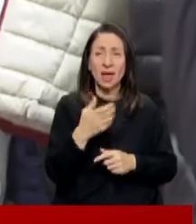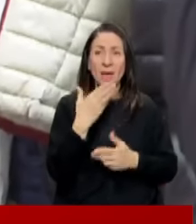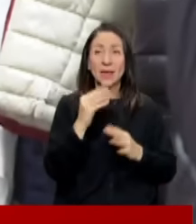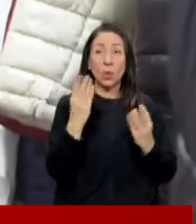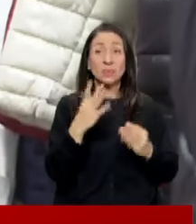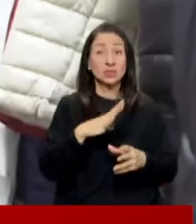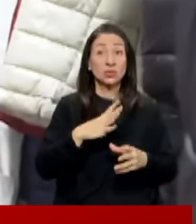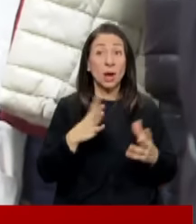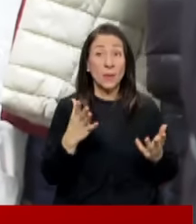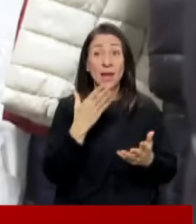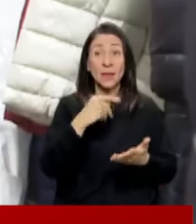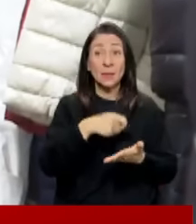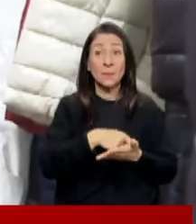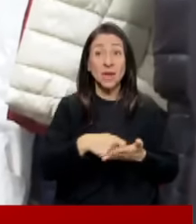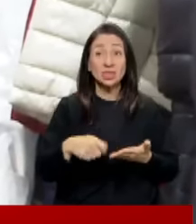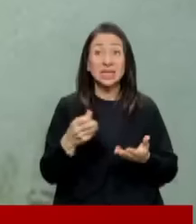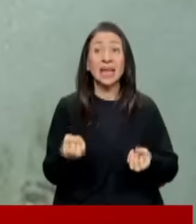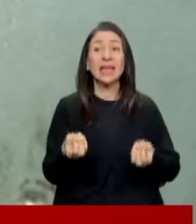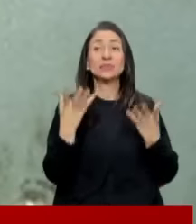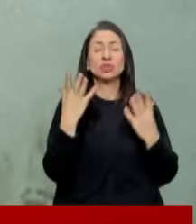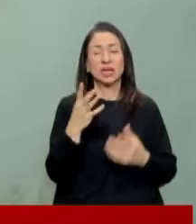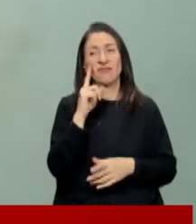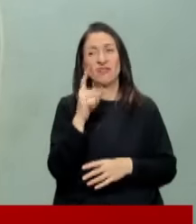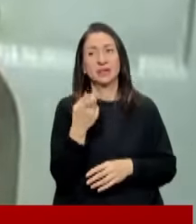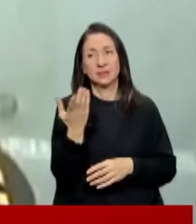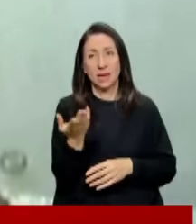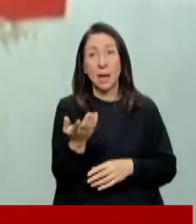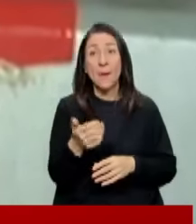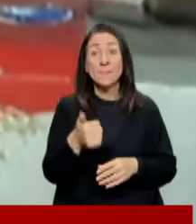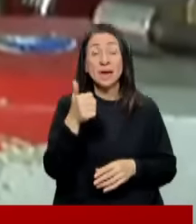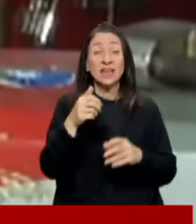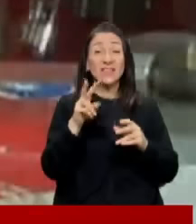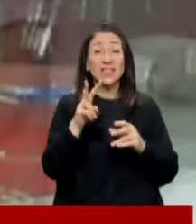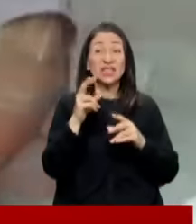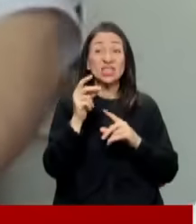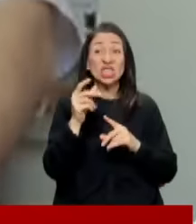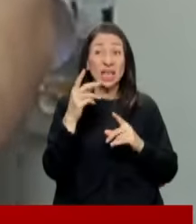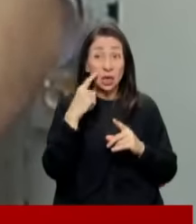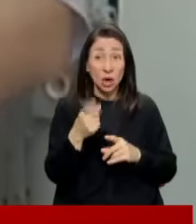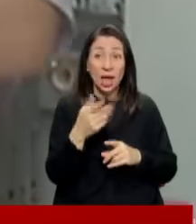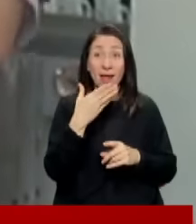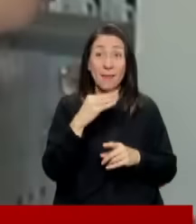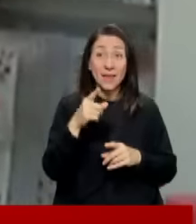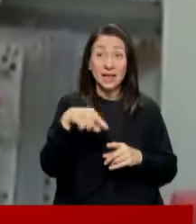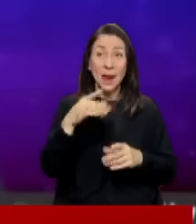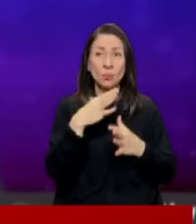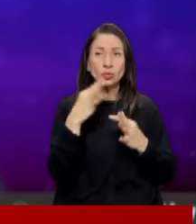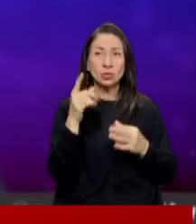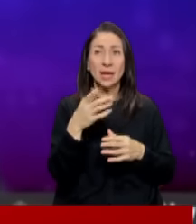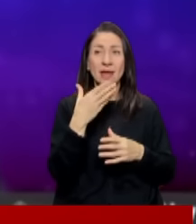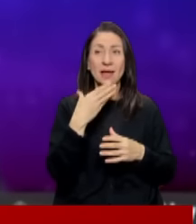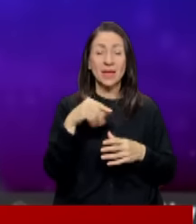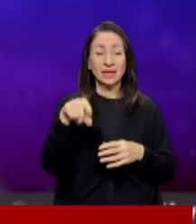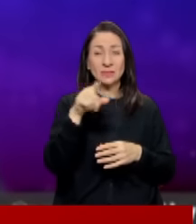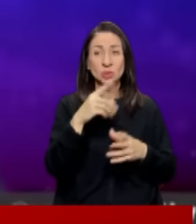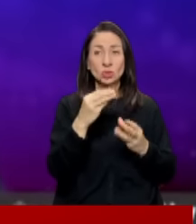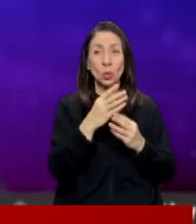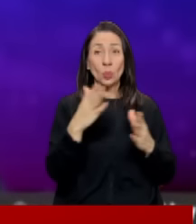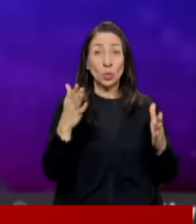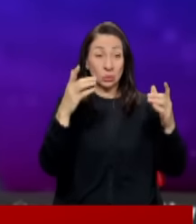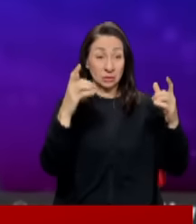olmak istiyor ama emekli maaşının da yetmeyeceğinin farkındalar. Bakan Vedat Işıkhan'a göre ise emekliler mutlu. Emeklilerimizin büyük